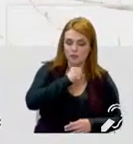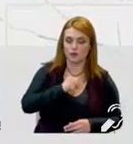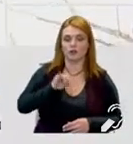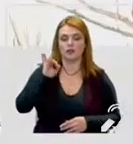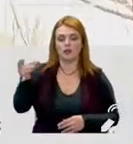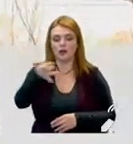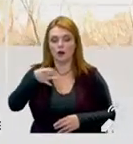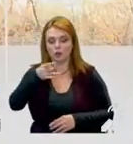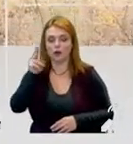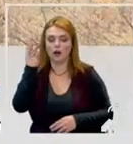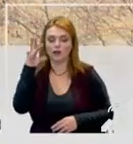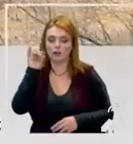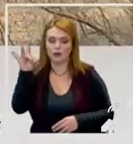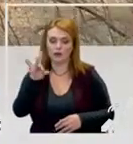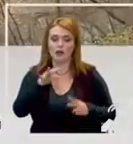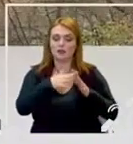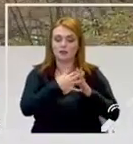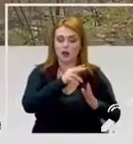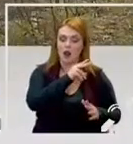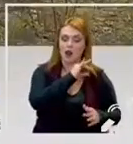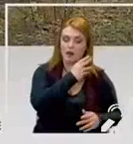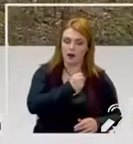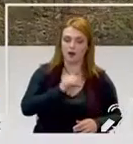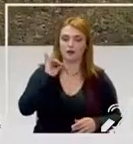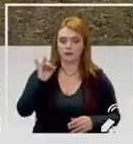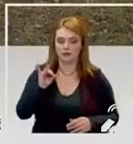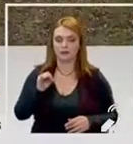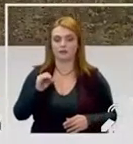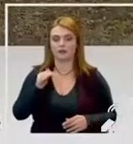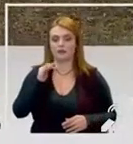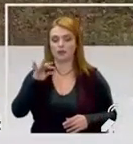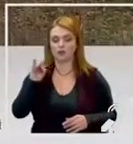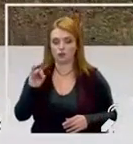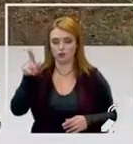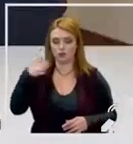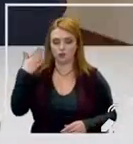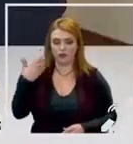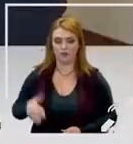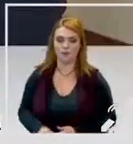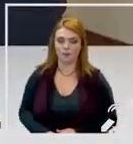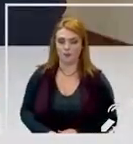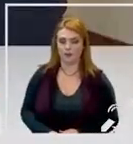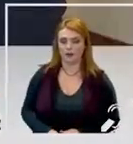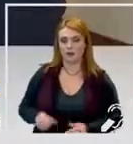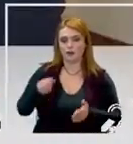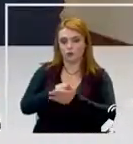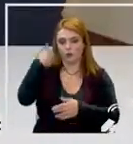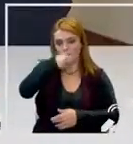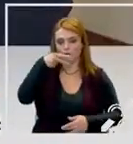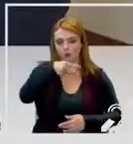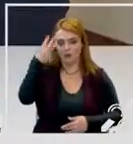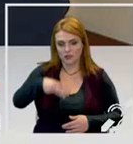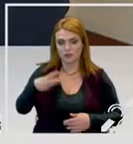Bărboieni-Răducani și în raionul Cantemir, între localitățile Leca din Republica Moldova și Fălciu din România. Până în 2030 trebuie să